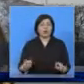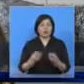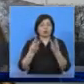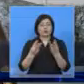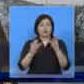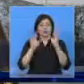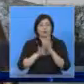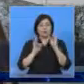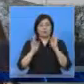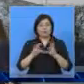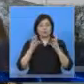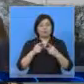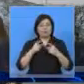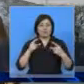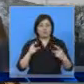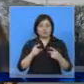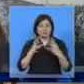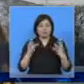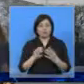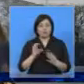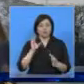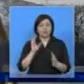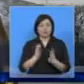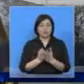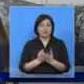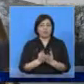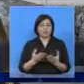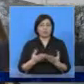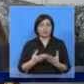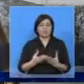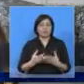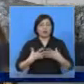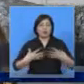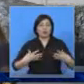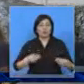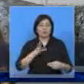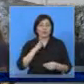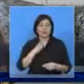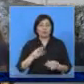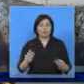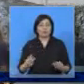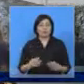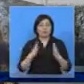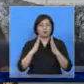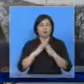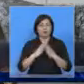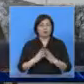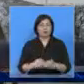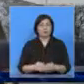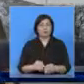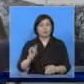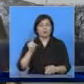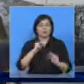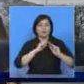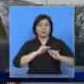сақтауды сұраймыз. Себебі қазіргі жағдайда көктем келіп жатыр. Үйлер жаңағыдай семіліктер болып,